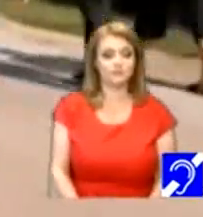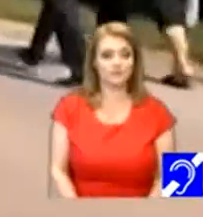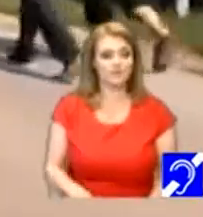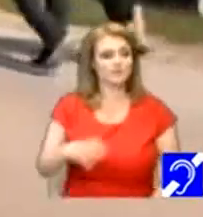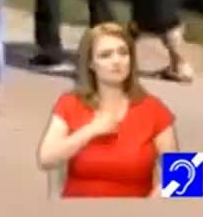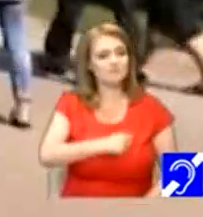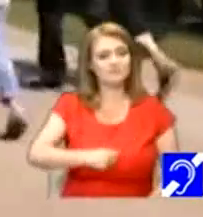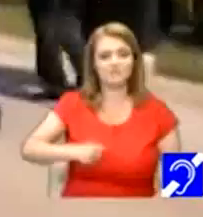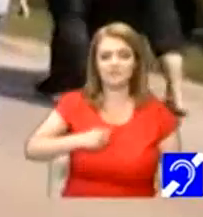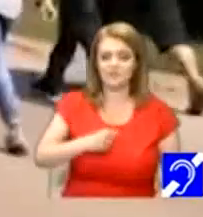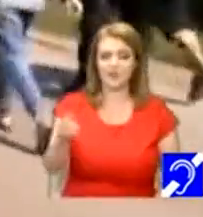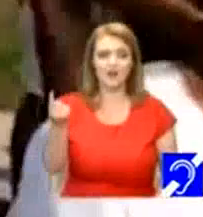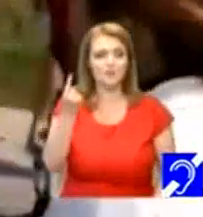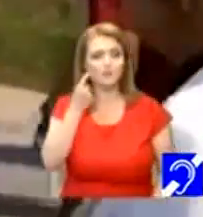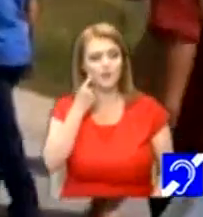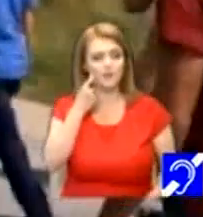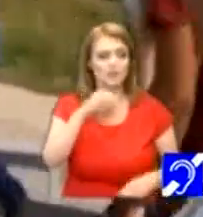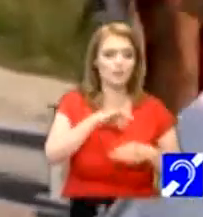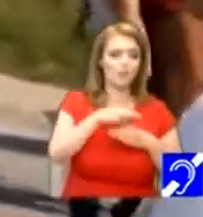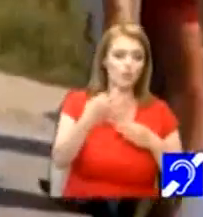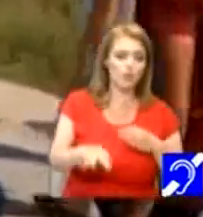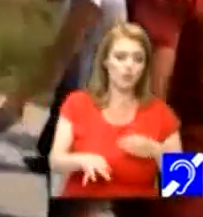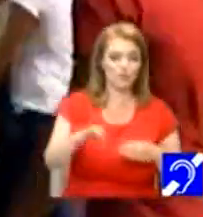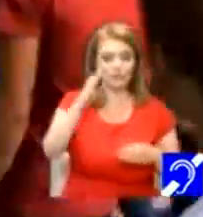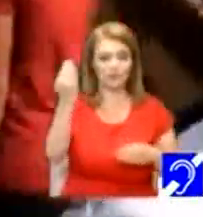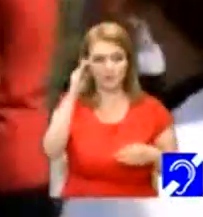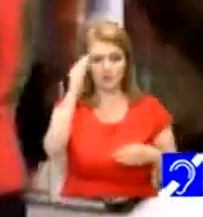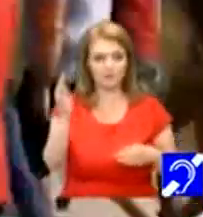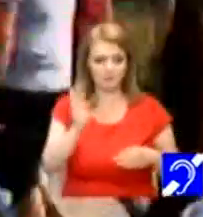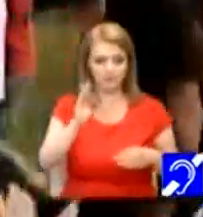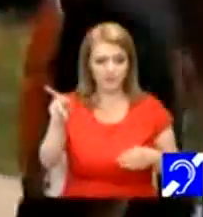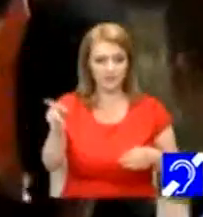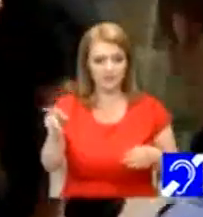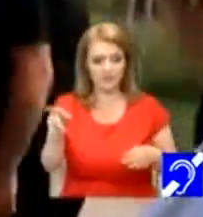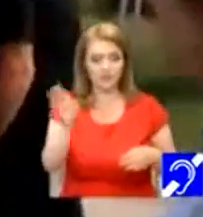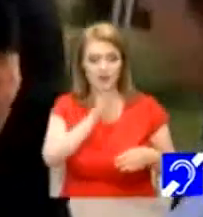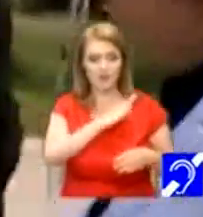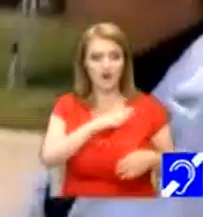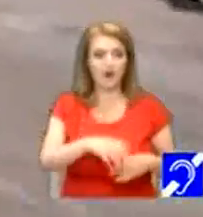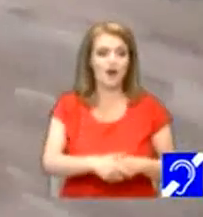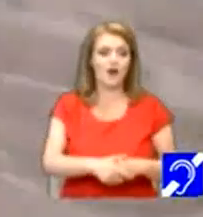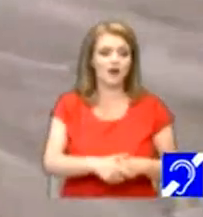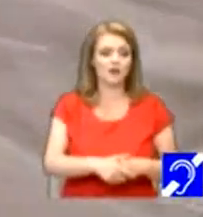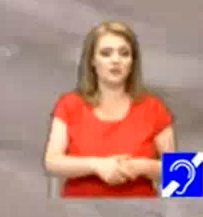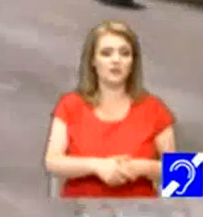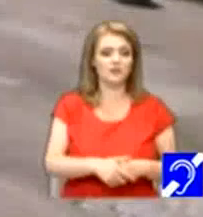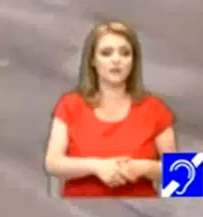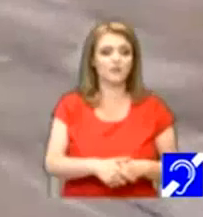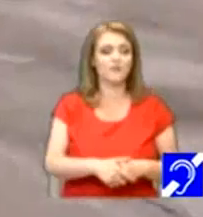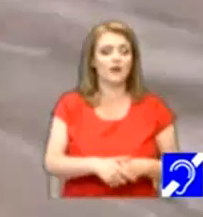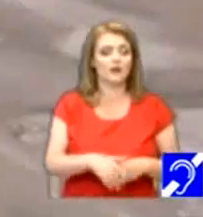Sfâșiați de durere, soții Botnar cer să se facă dreptate, iar carabinierul Vitalie Tătaru să fie condamnat la detenție pe viață. În